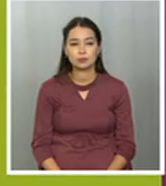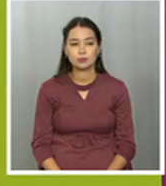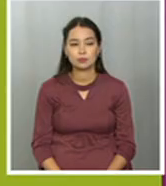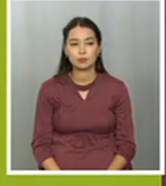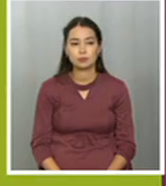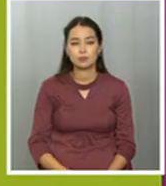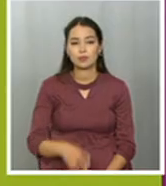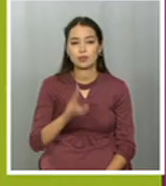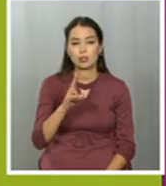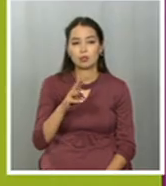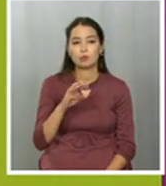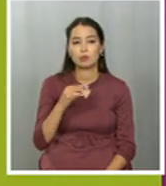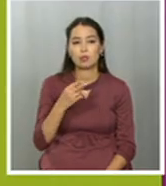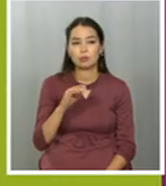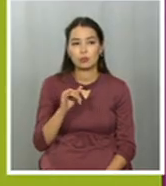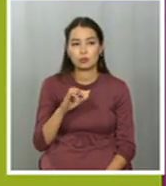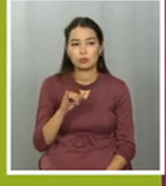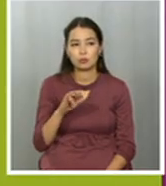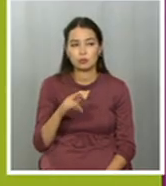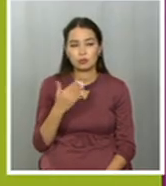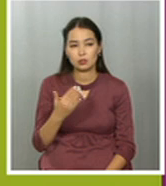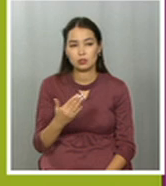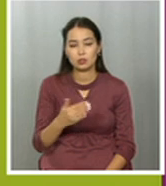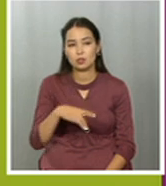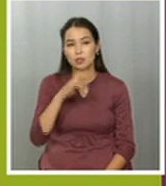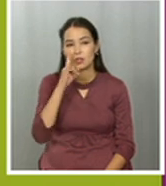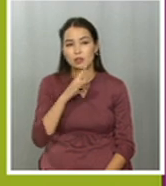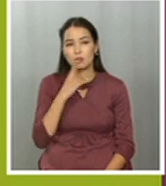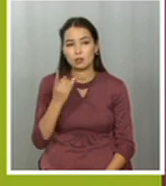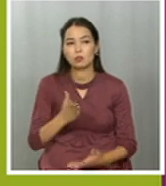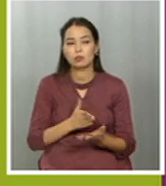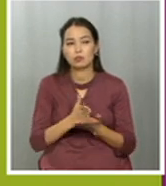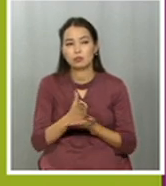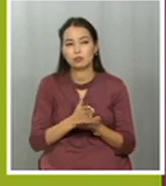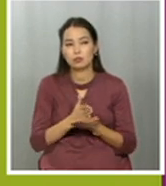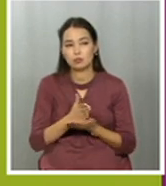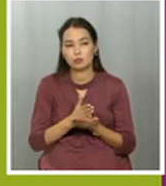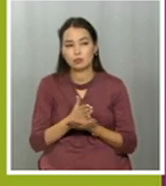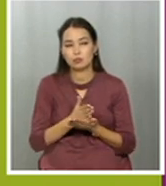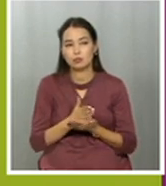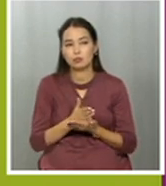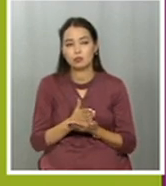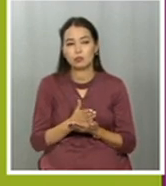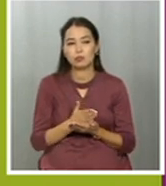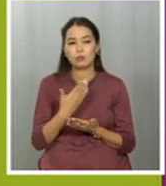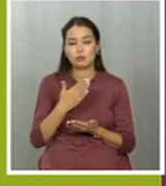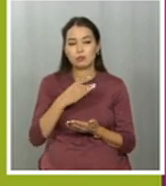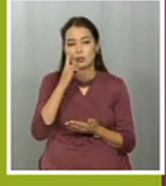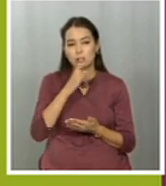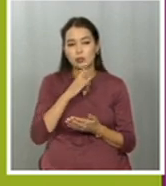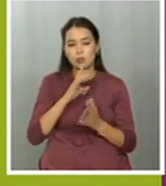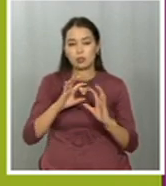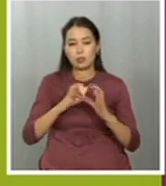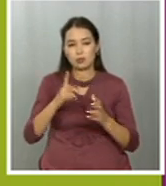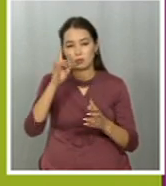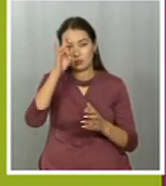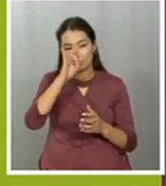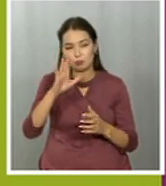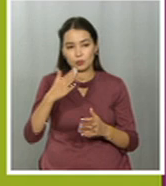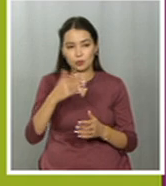Қажымқан Мұңайтпасұлы қазақтан шыққан тұңғыш балуан. Ол қазақ халқын әлемге танытқан тұлғалардың